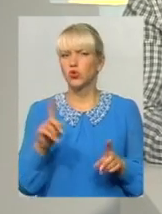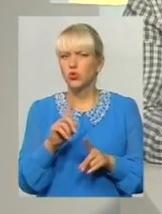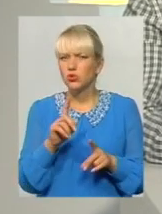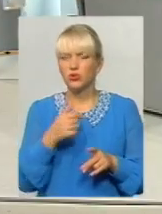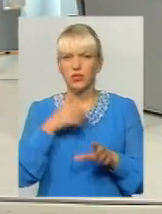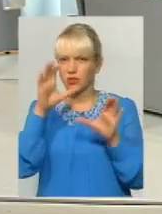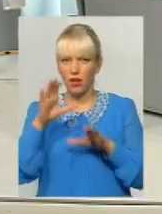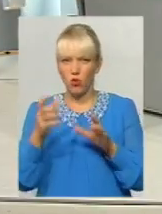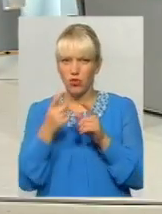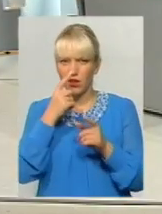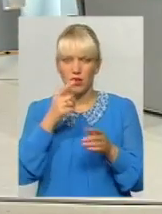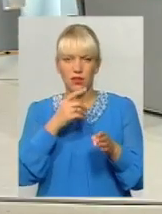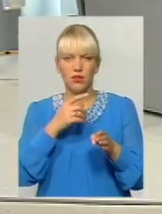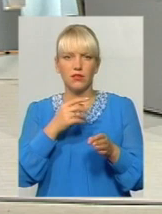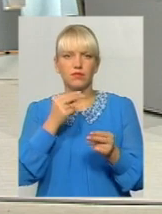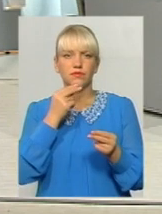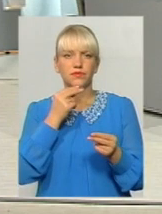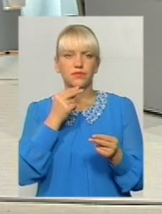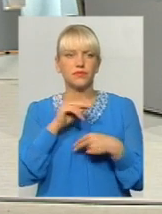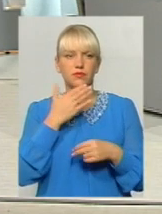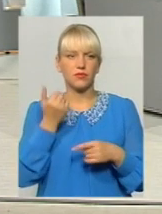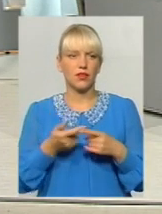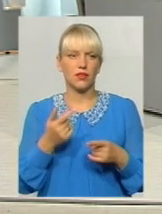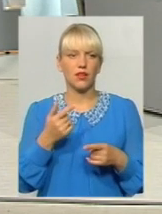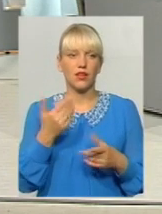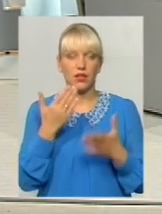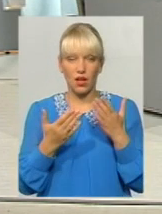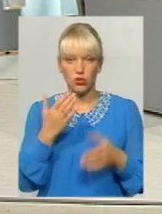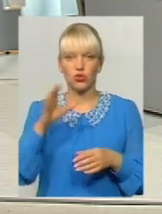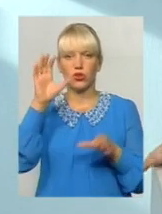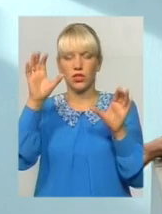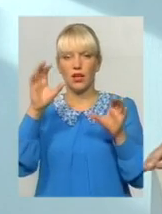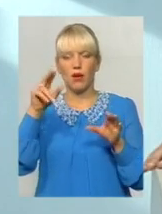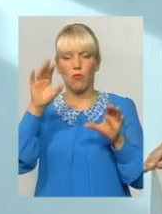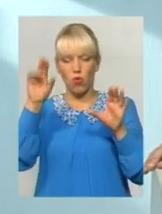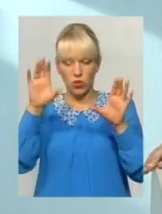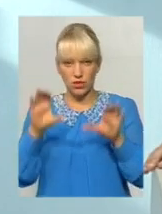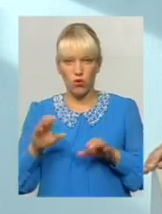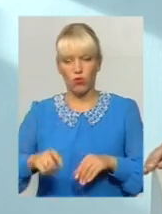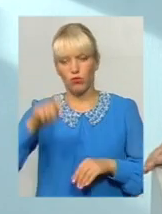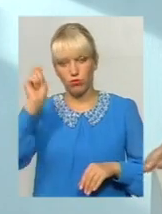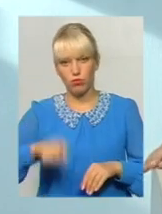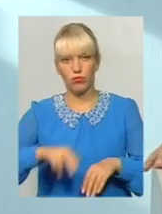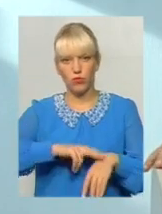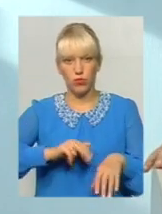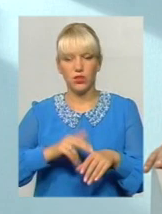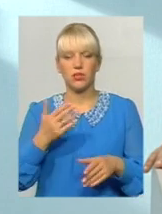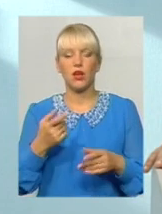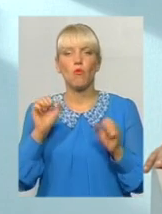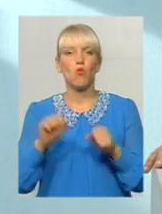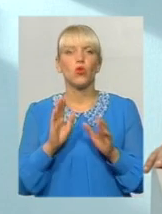дуже на багато. Законних підставах, якщо працівник поліції зупиняє такий транспортний засіб, може зупинити його тільки в тому випадку, якщо він щось